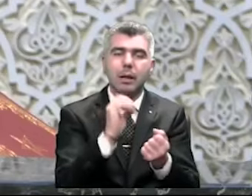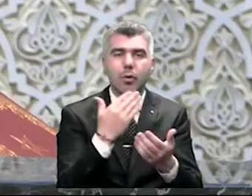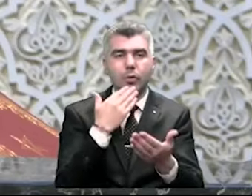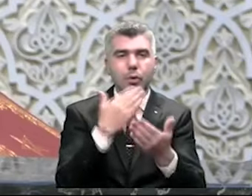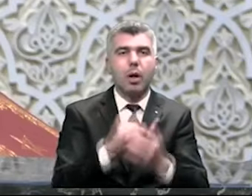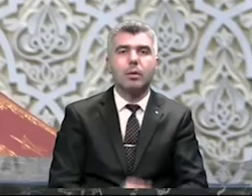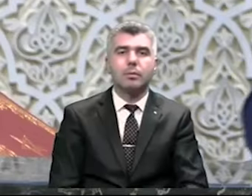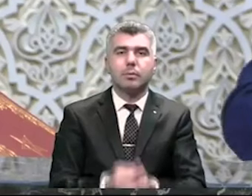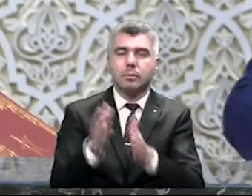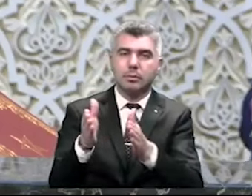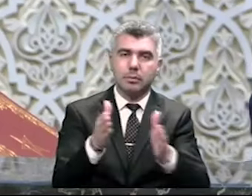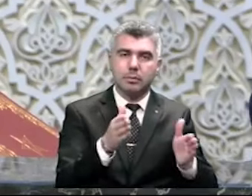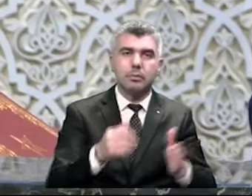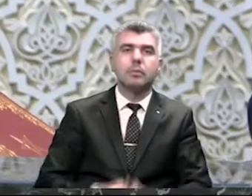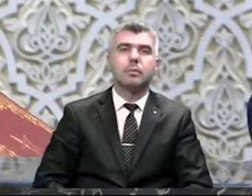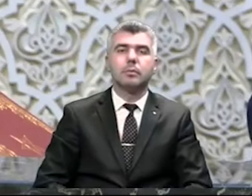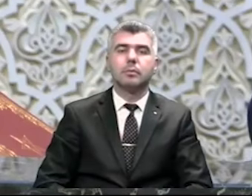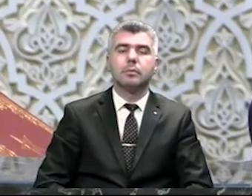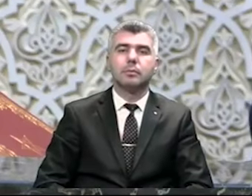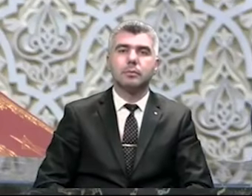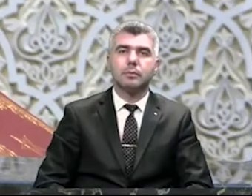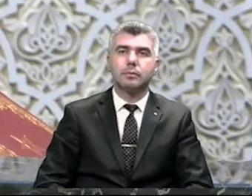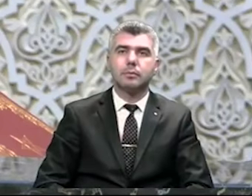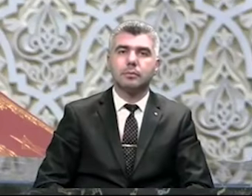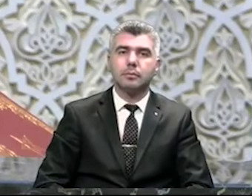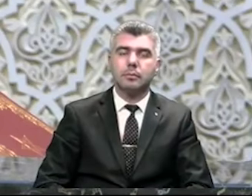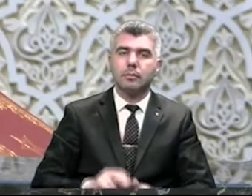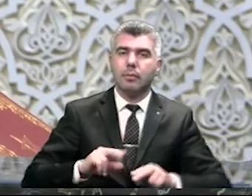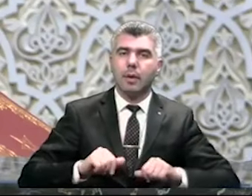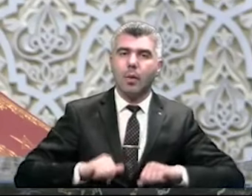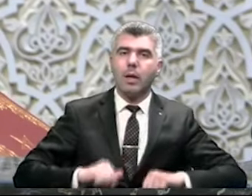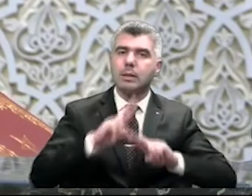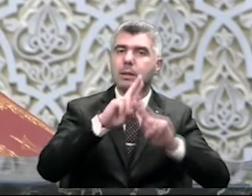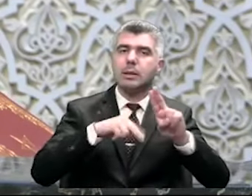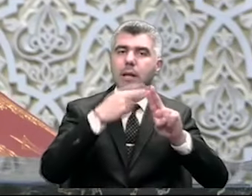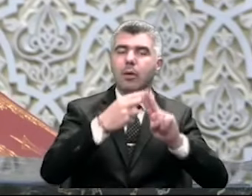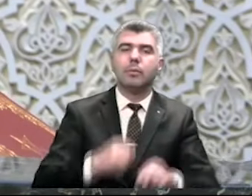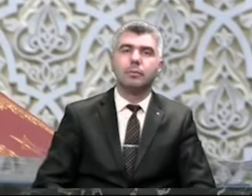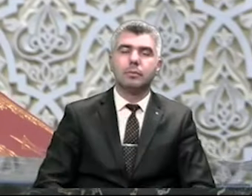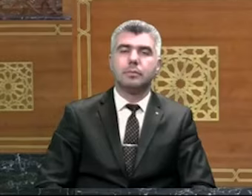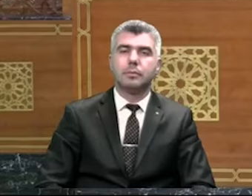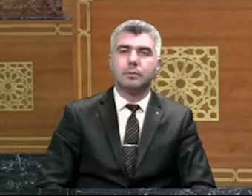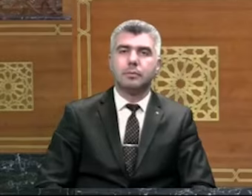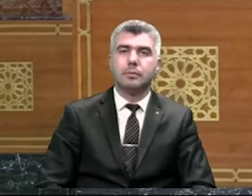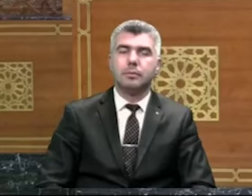وشكرا شكرا السيده المستشاره المحترمه الكلمه لكم السيد الوزير في اطار التفاعل مع